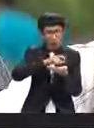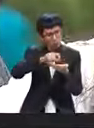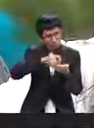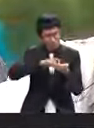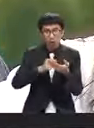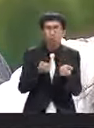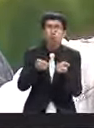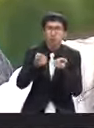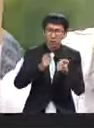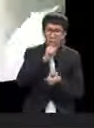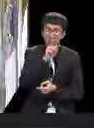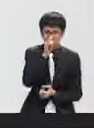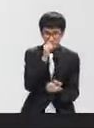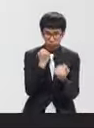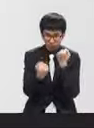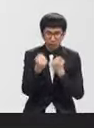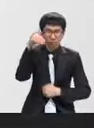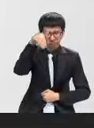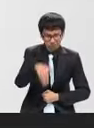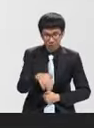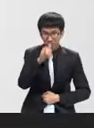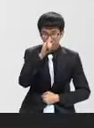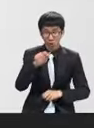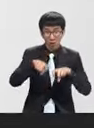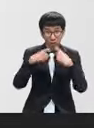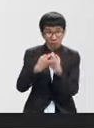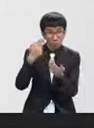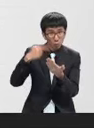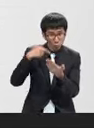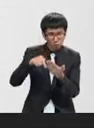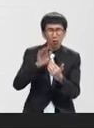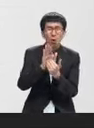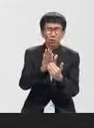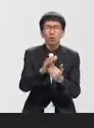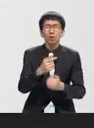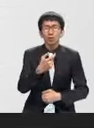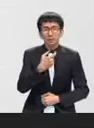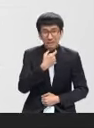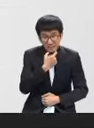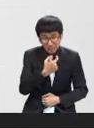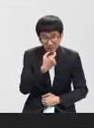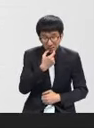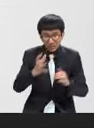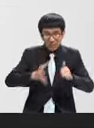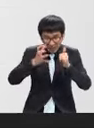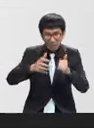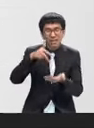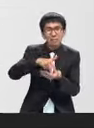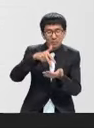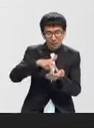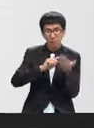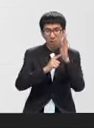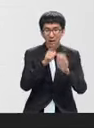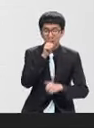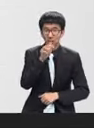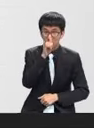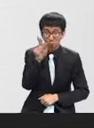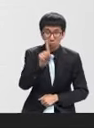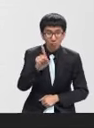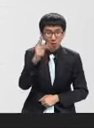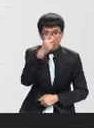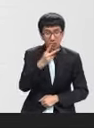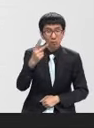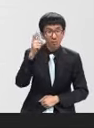있습니다. 사교육 걱정 없는 세상에 따르면 주요 대학 자연계 논술 문제의 21.3%가 고교 교육 과정을